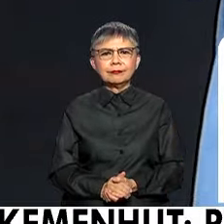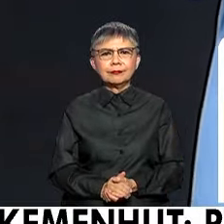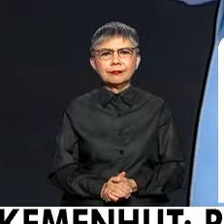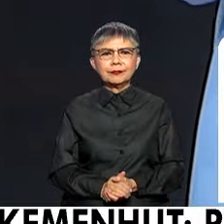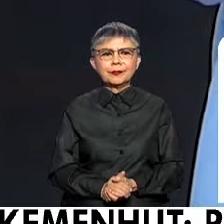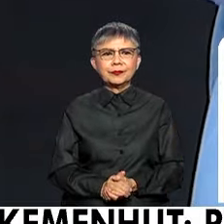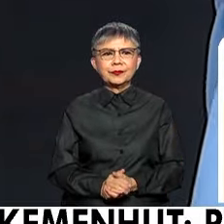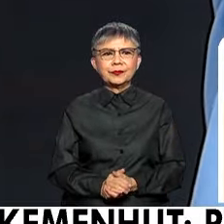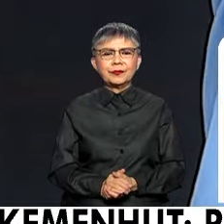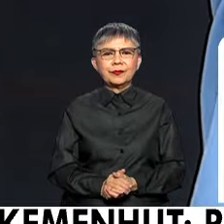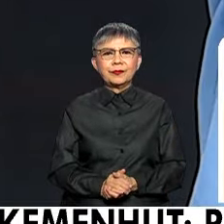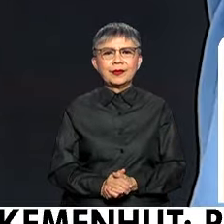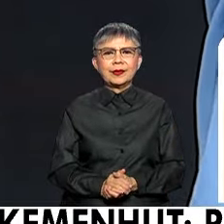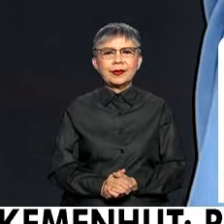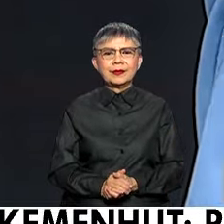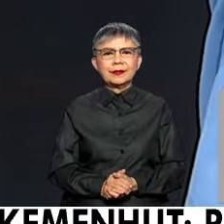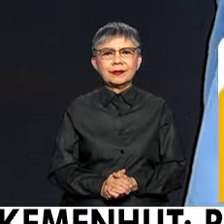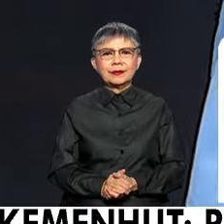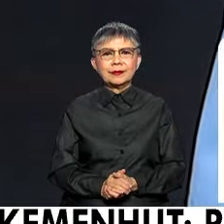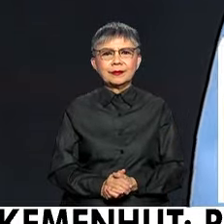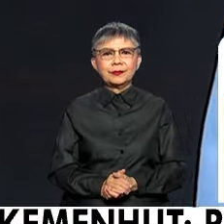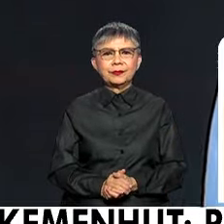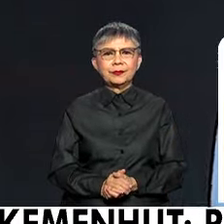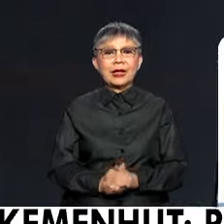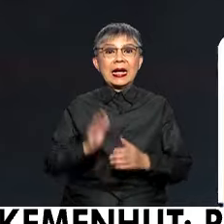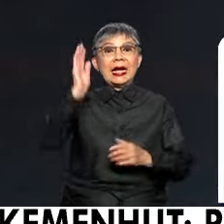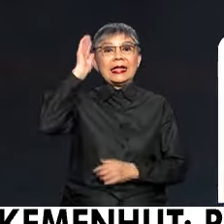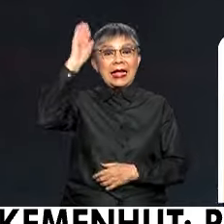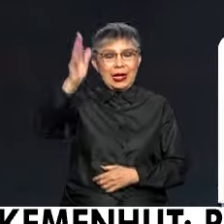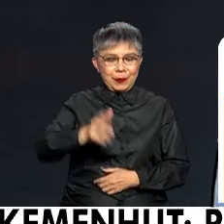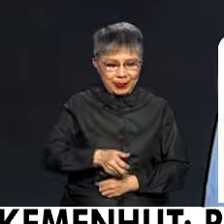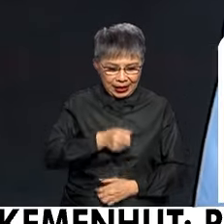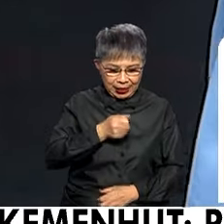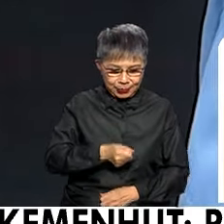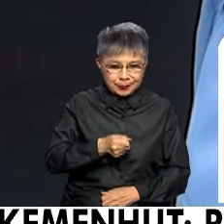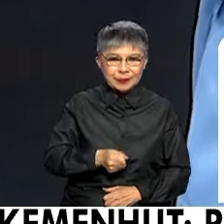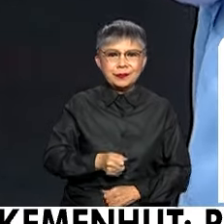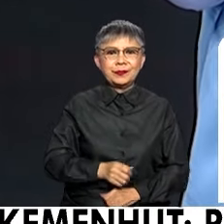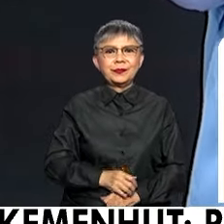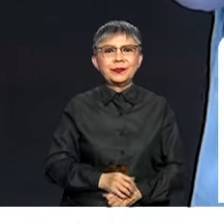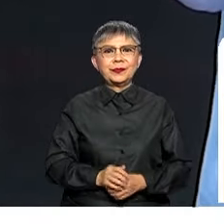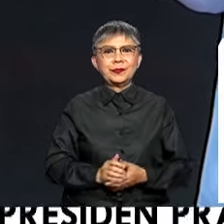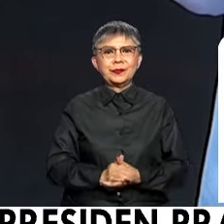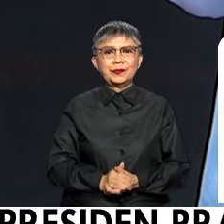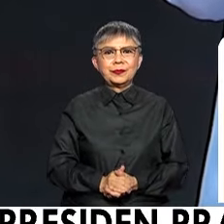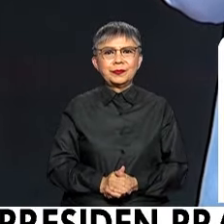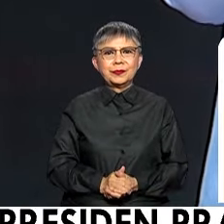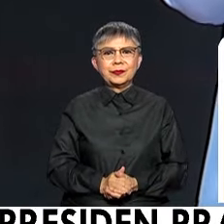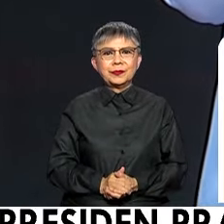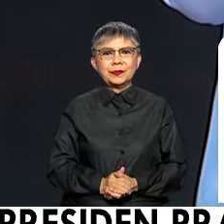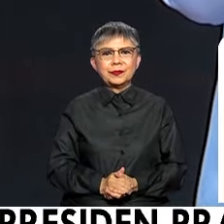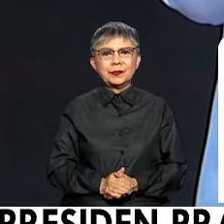dipersilakan Bismillahirrahmanirrahim asalamualaikum warahmatullahi wabarakatuh Waalaikumsalam